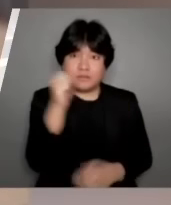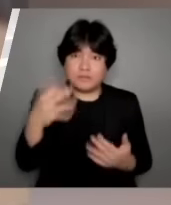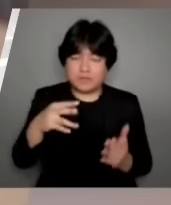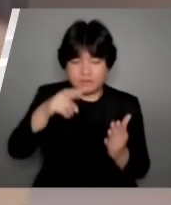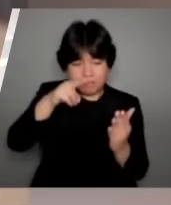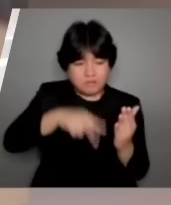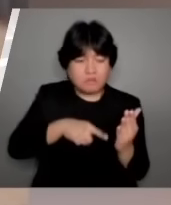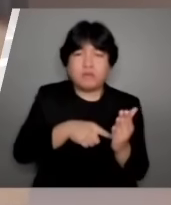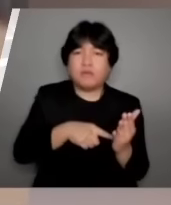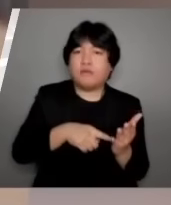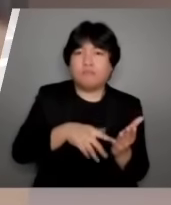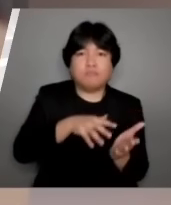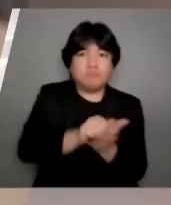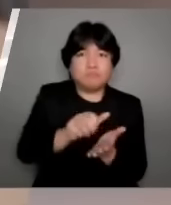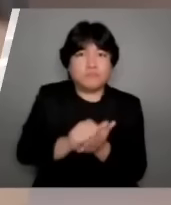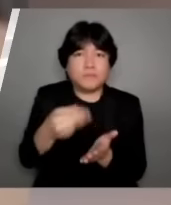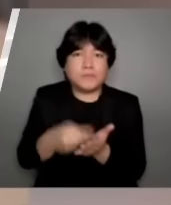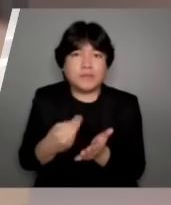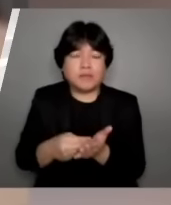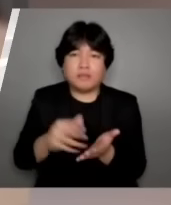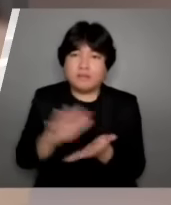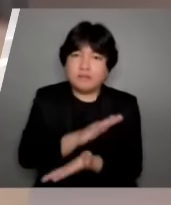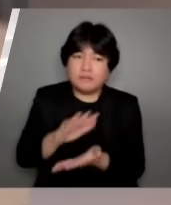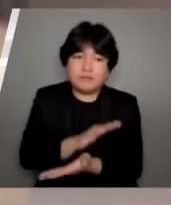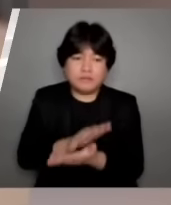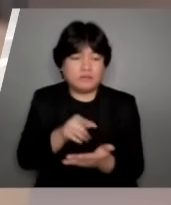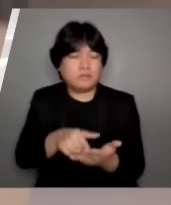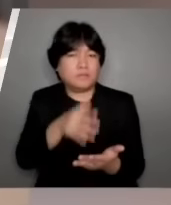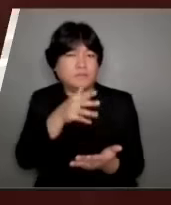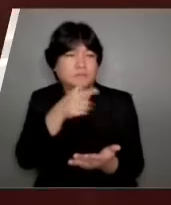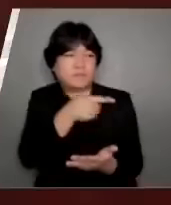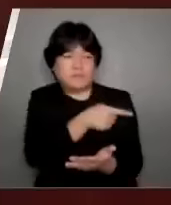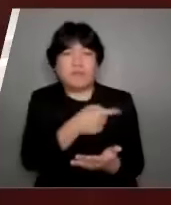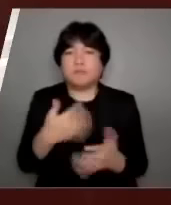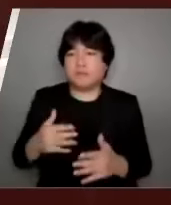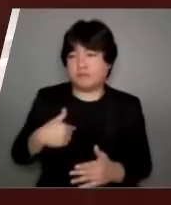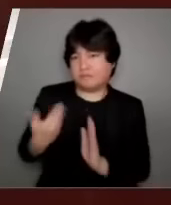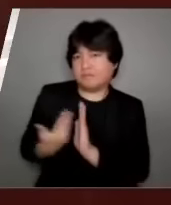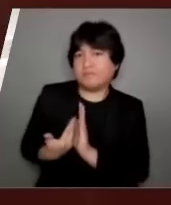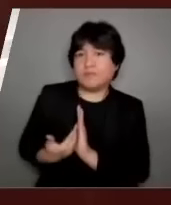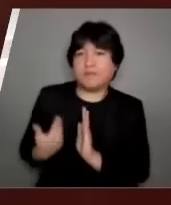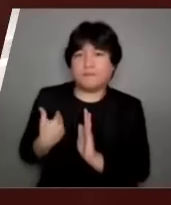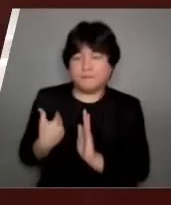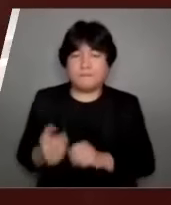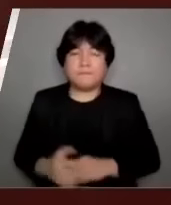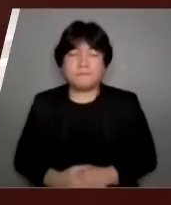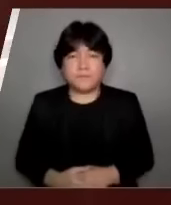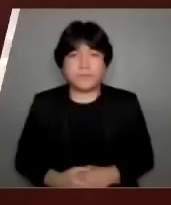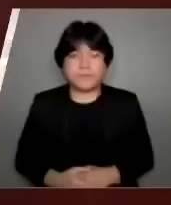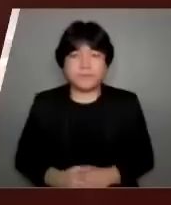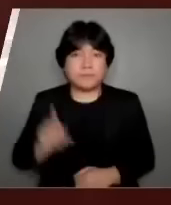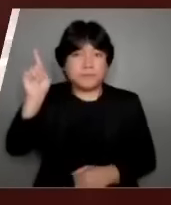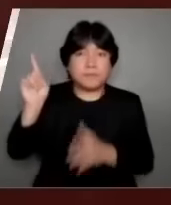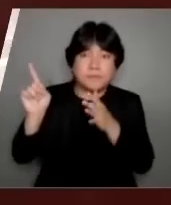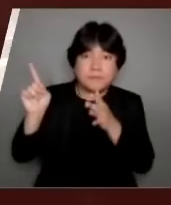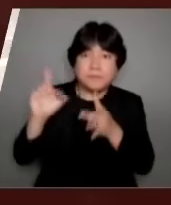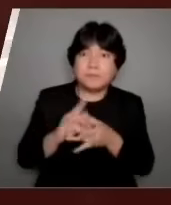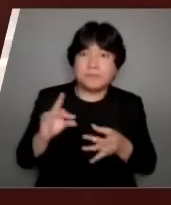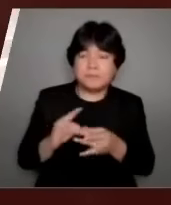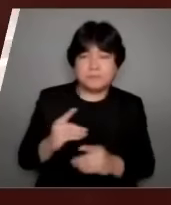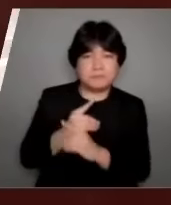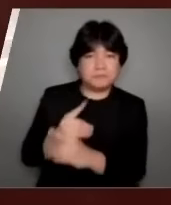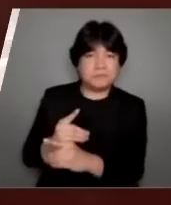po yung laman nun. And nasa akin po yung mga bank statement ng withdrawal po. Nauna na rin dumepensa ang ina ni Yulo kaugnay ng issue sa